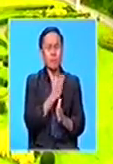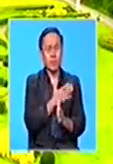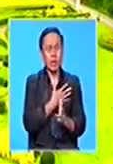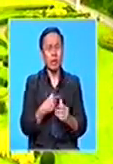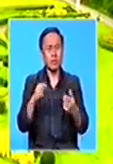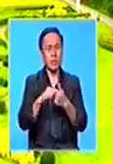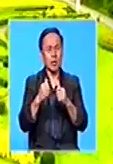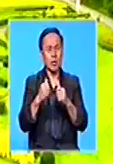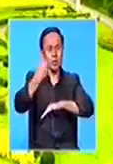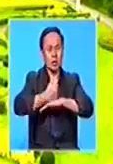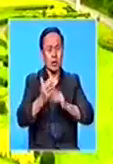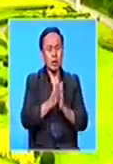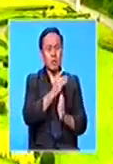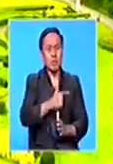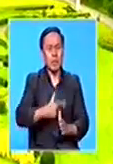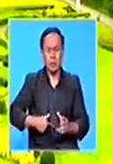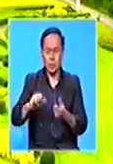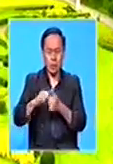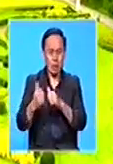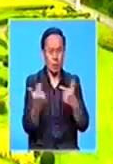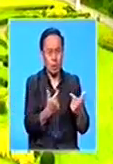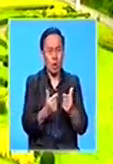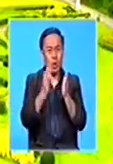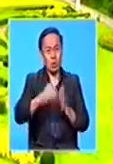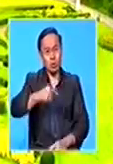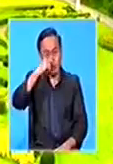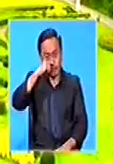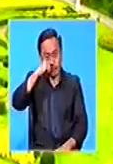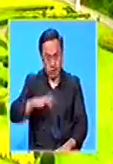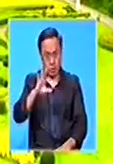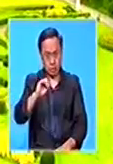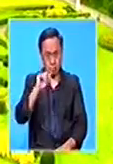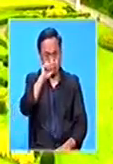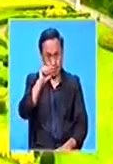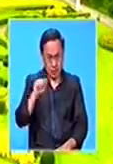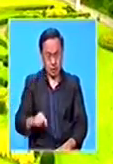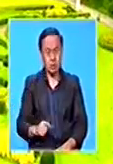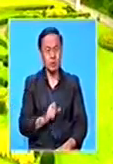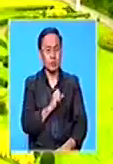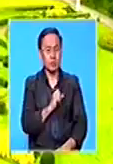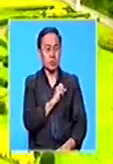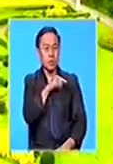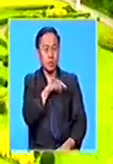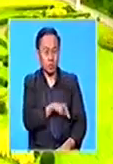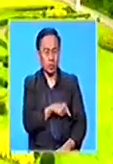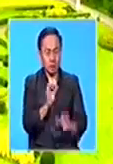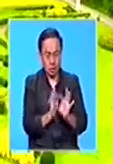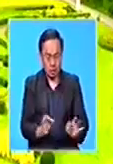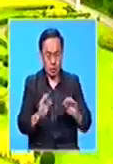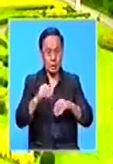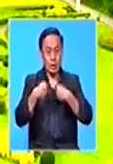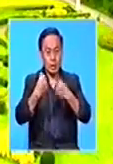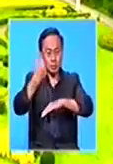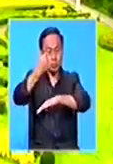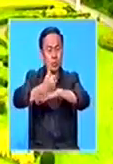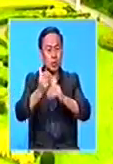ารวะอะไรก็แล้วแต่คนไทยอย่าลืมว่าคนไทยกว่า 90% นะครับนับถือศาสนาพุทธเราต้องทำให้คนไทยทั้ง 90% นั้นมีความเชื่อมั่นมีความศรัท